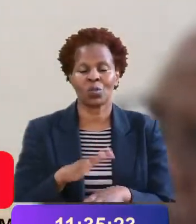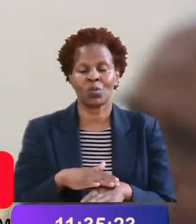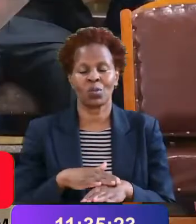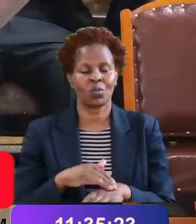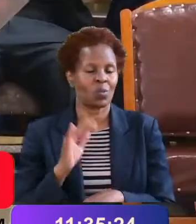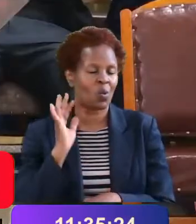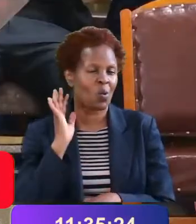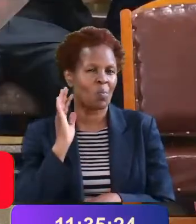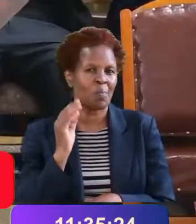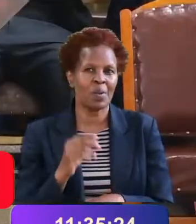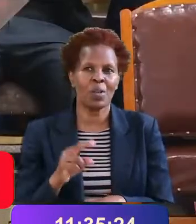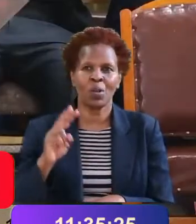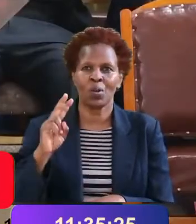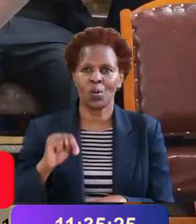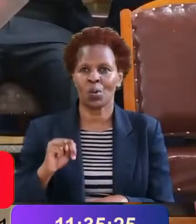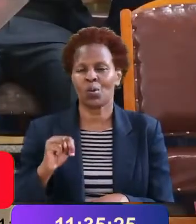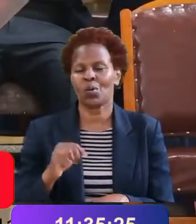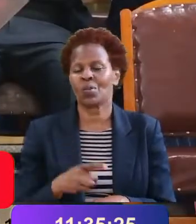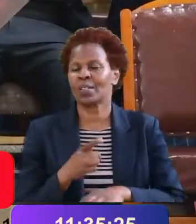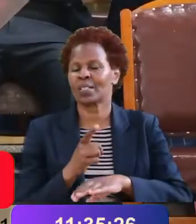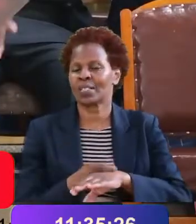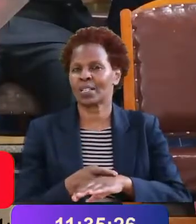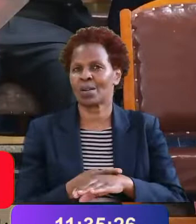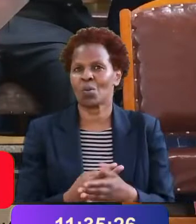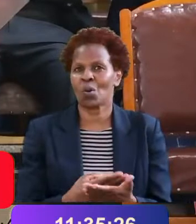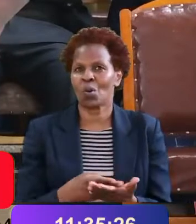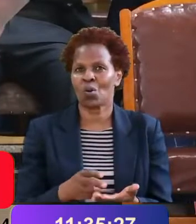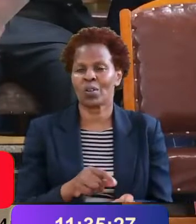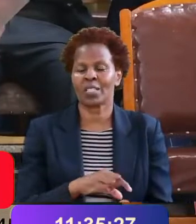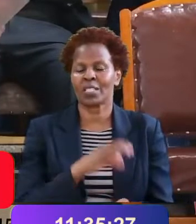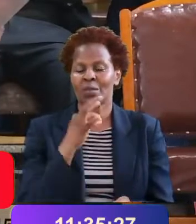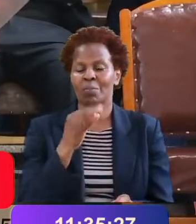hakuna wakati atakuongoza katika njia ambazo hazifai.